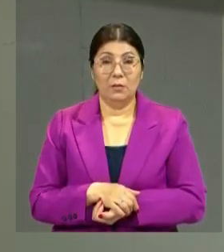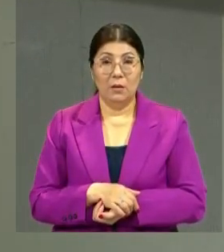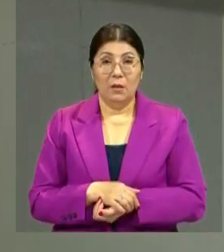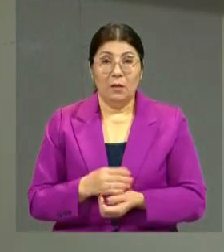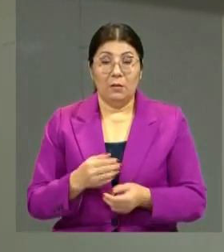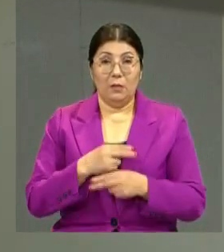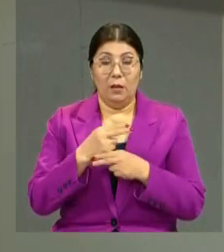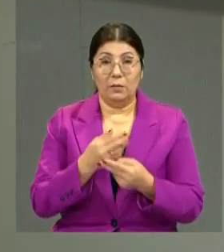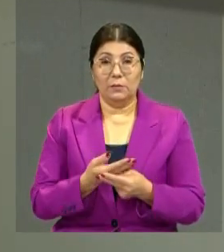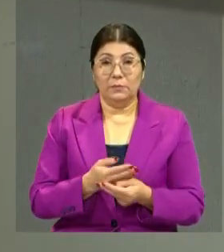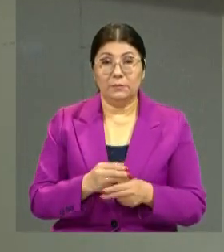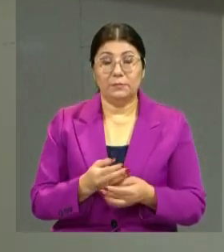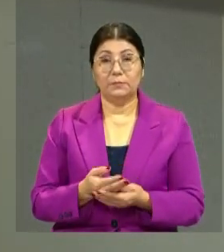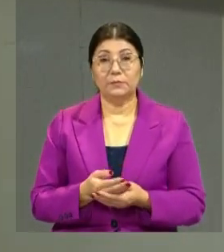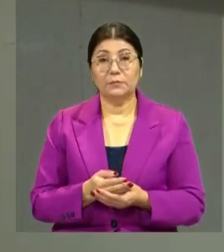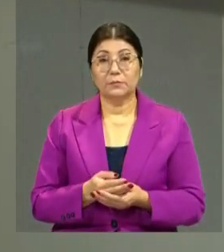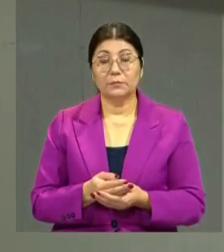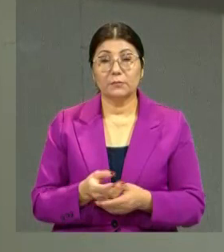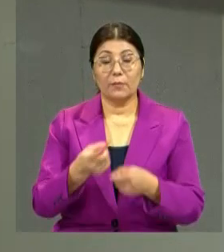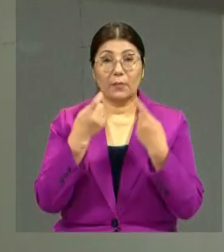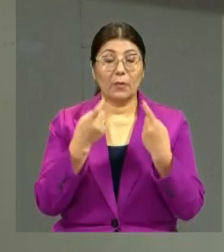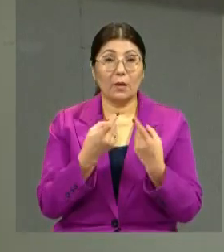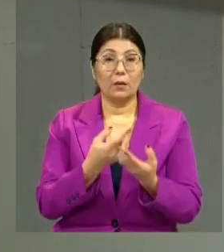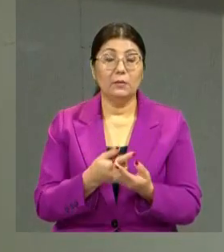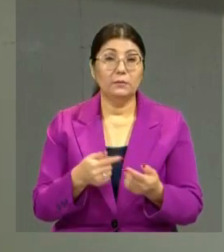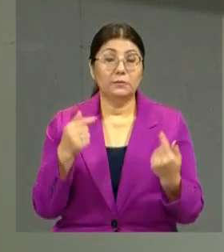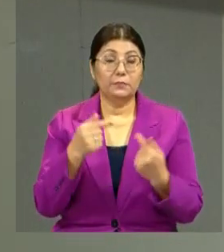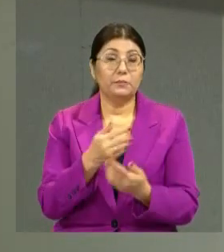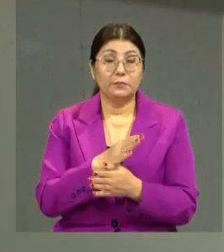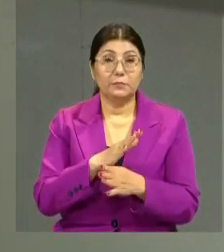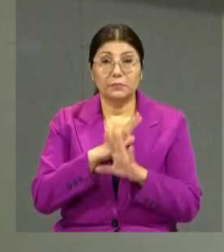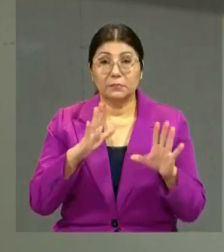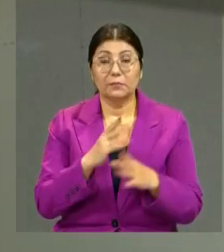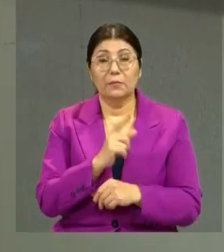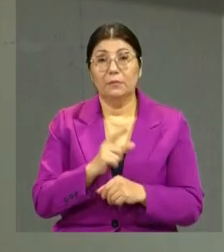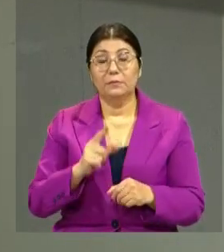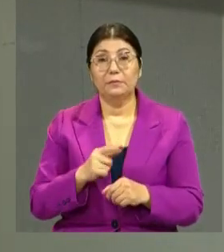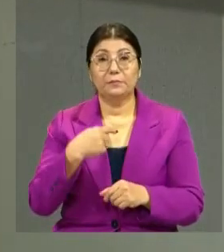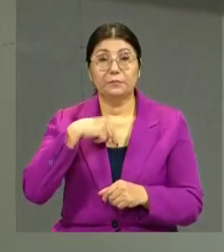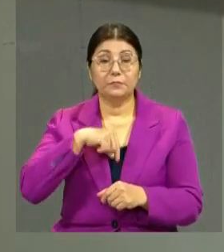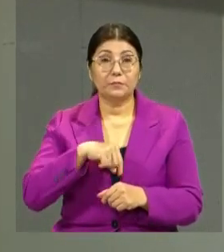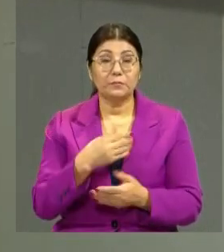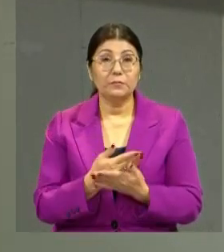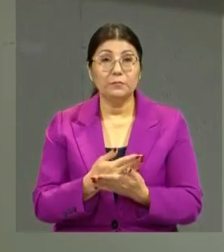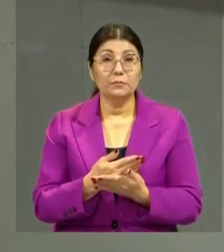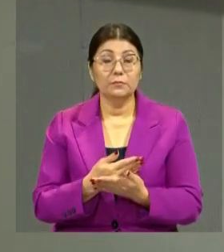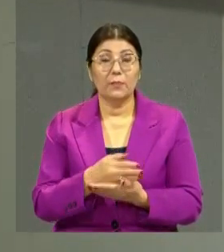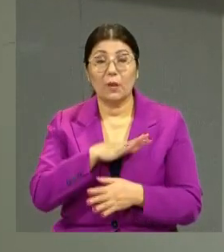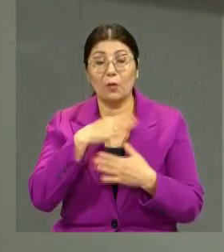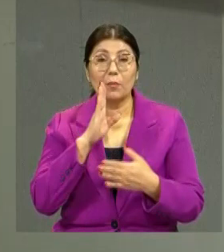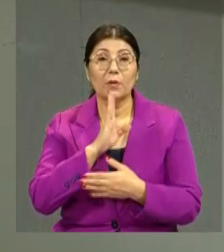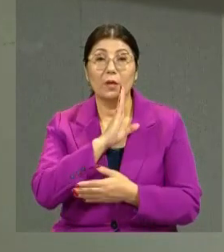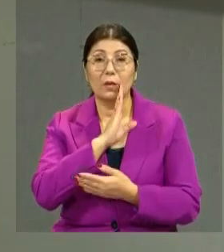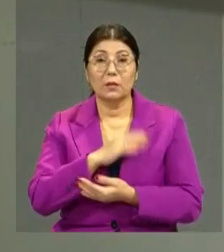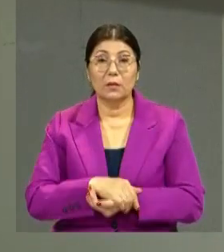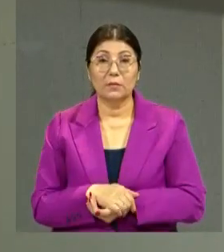миы сосредоточиться етпейді нақты ақпаратқа. Сол сияқты халық рухани аш болғандықтан көбіне әйел адамдар деп